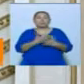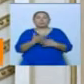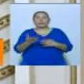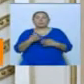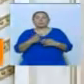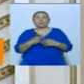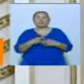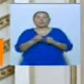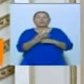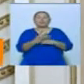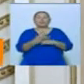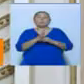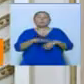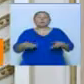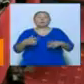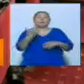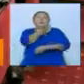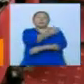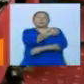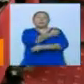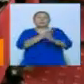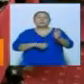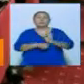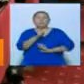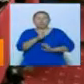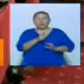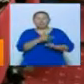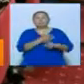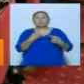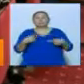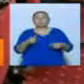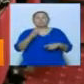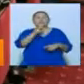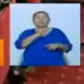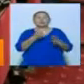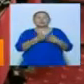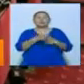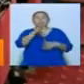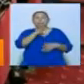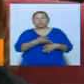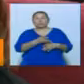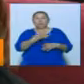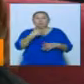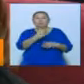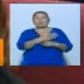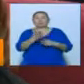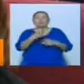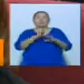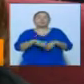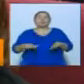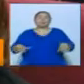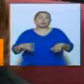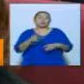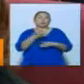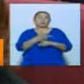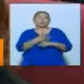дейінгі 14300 баланы вакцинациялау басталды. Бұдан басқа 1 жастан 4 жас аралығындағы 40 мыңға жуық баламен